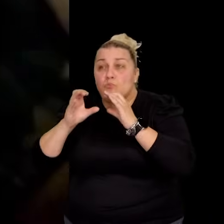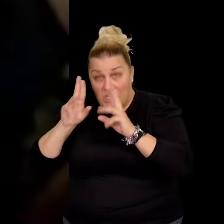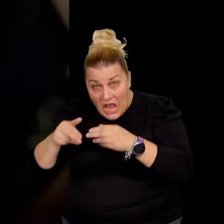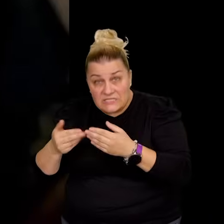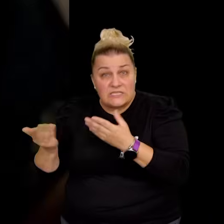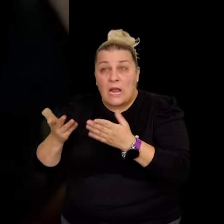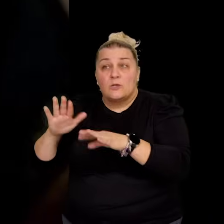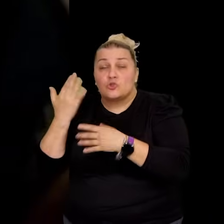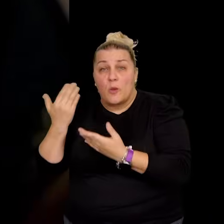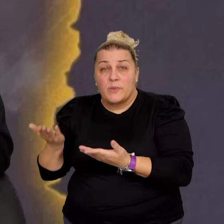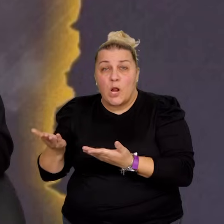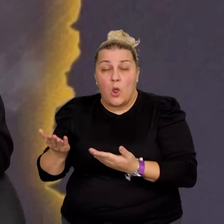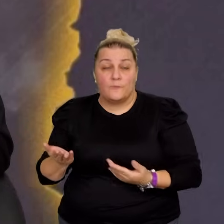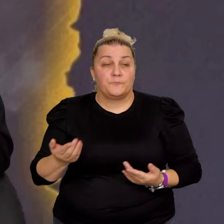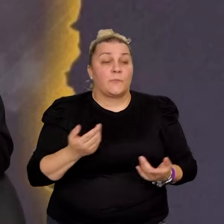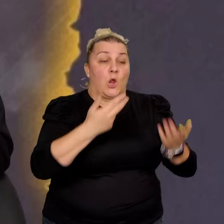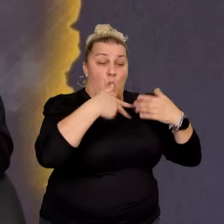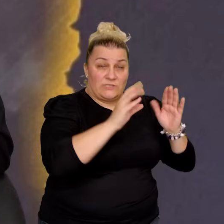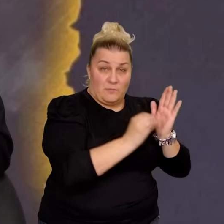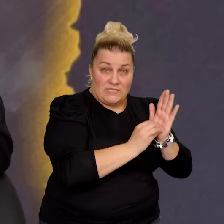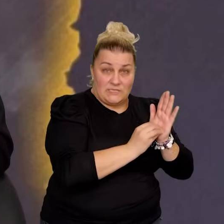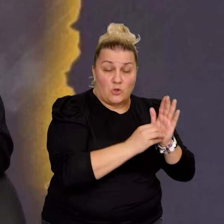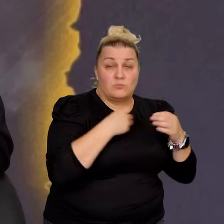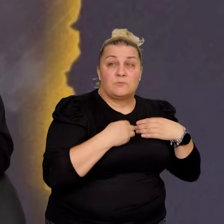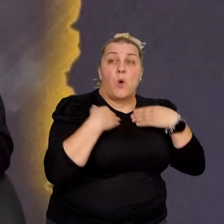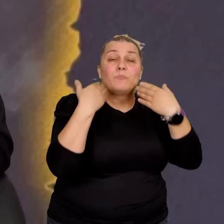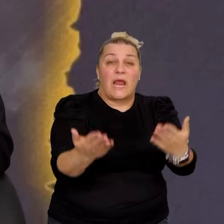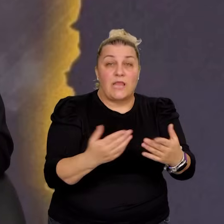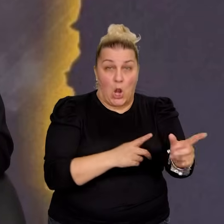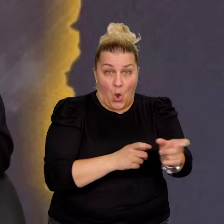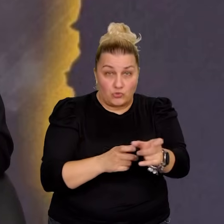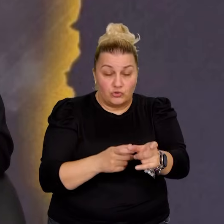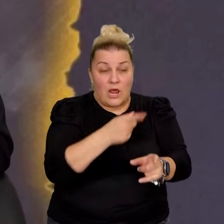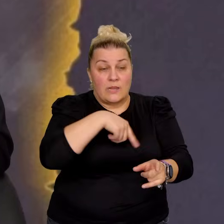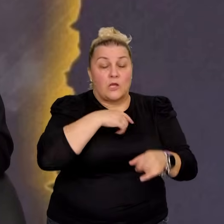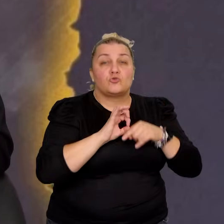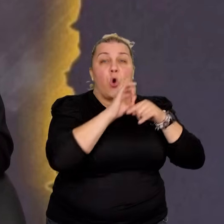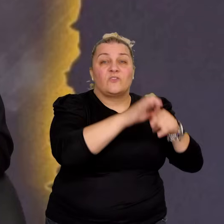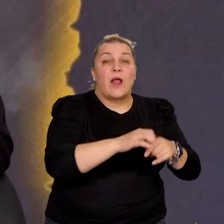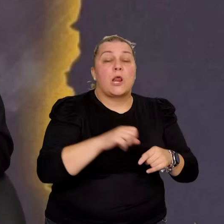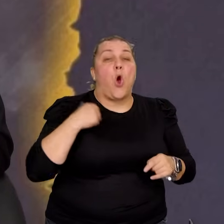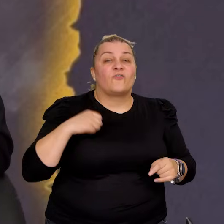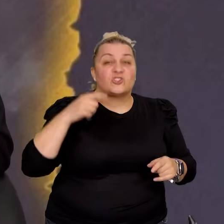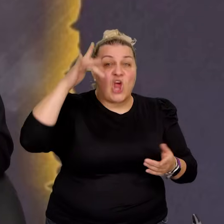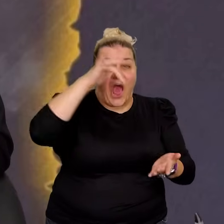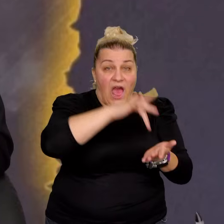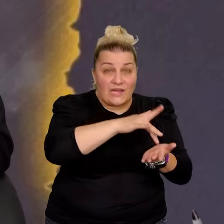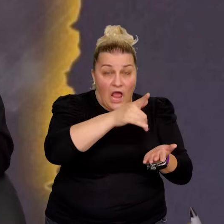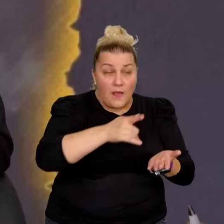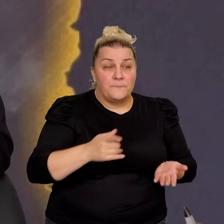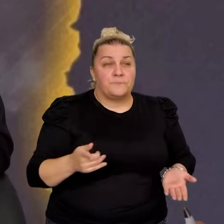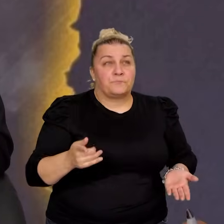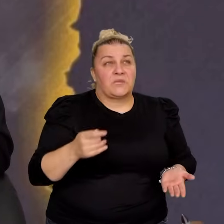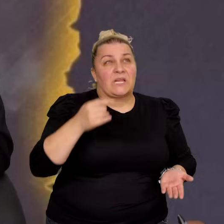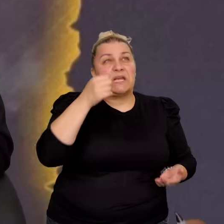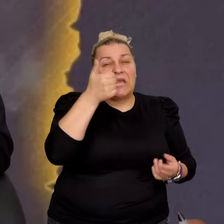smo 18. kad smo predali oružje odvedeni na Ovčaru i mislim da